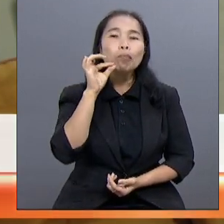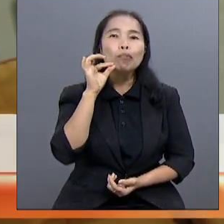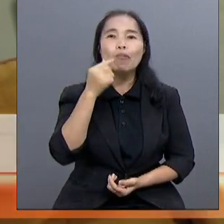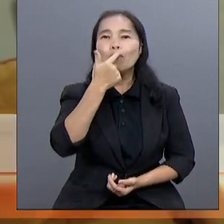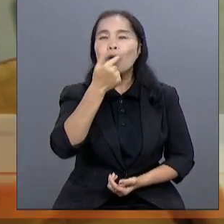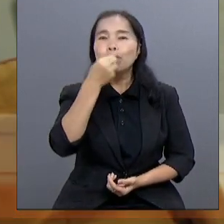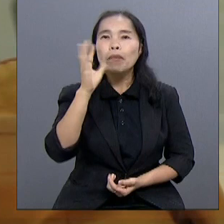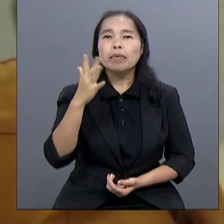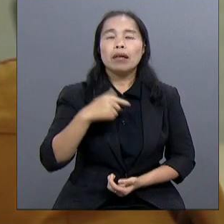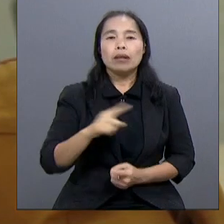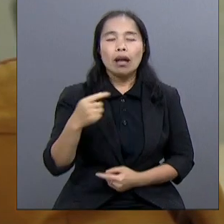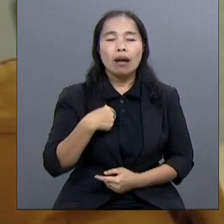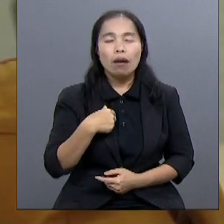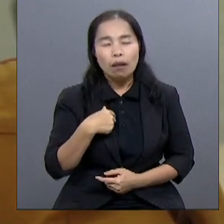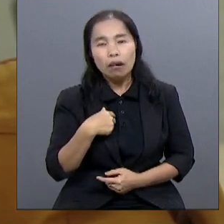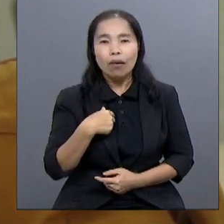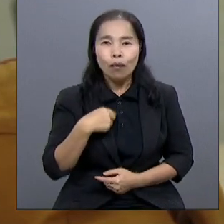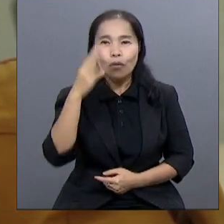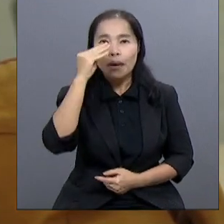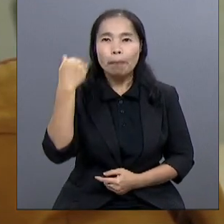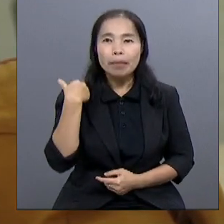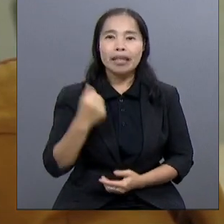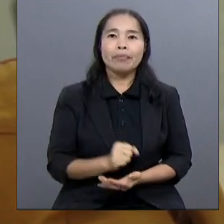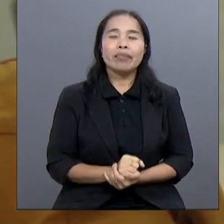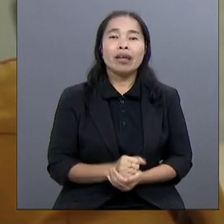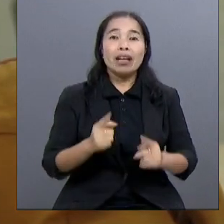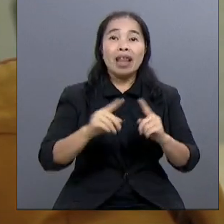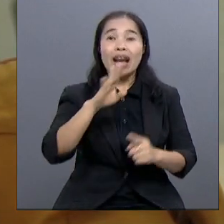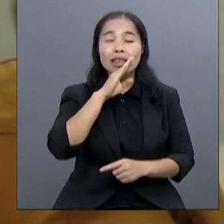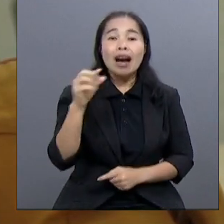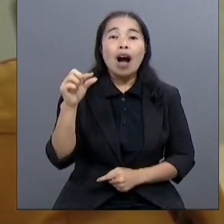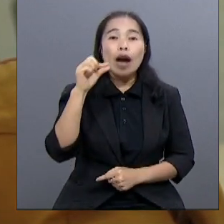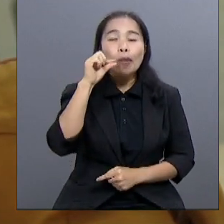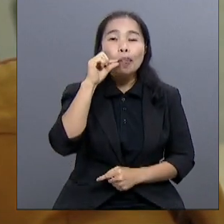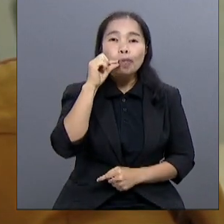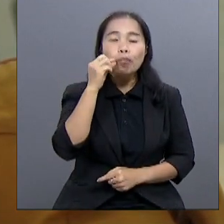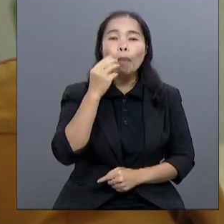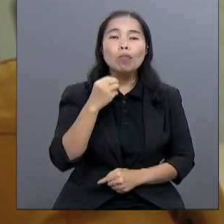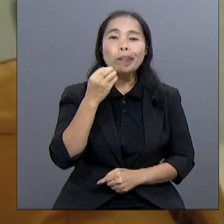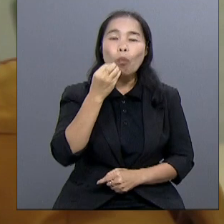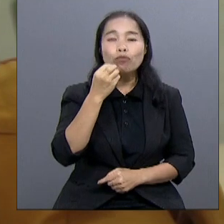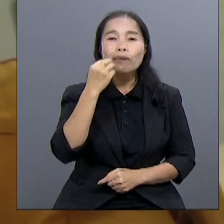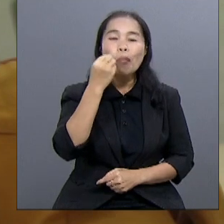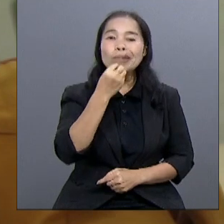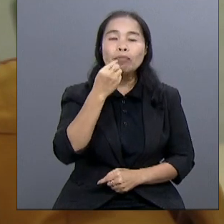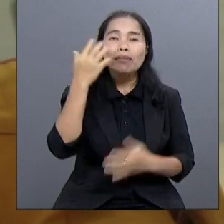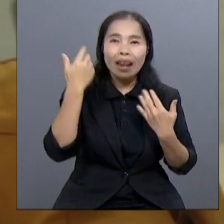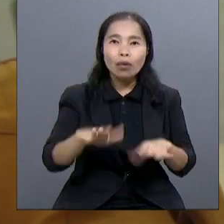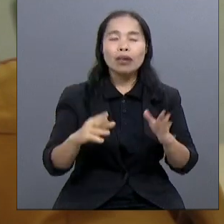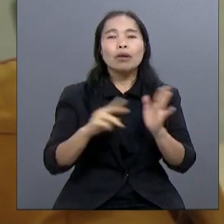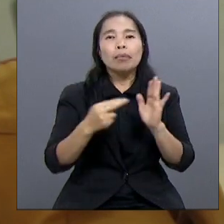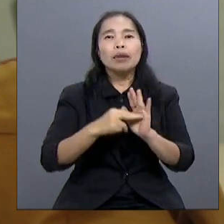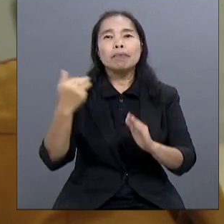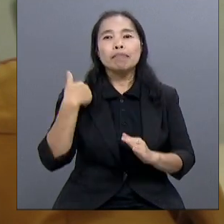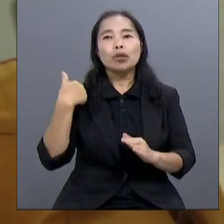นบ่เป็นจะอยู่ว่าไงบัดนี้เวลาเขาเกี่ยวมาเราเฮาเฮ็ดเวียกเหตุการณ์ที่ง่ายที่นั่นดี